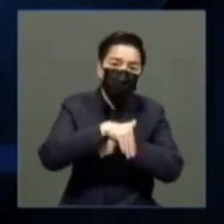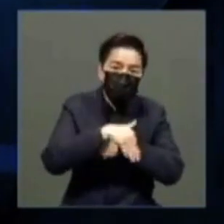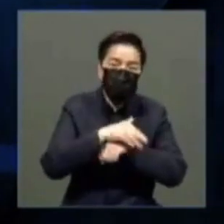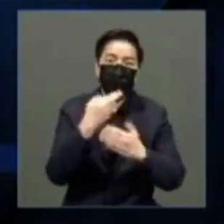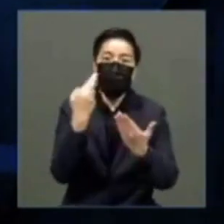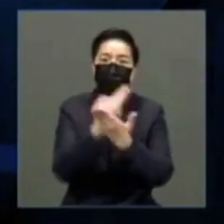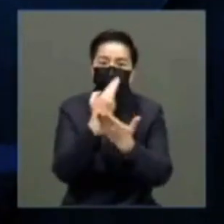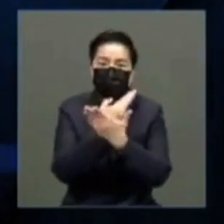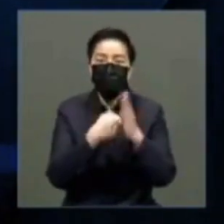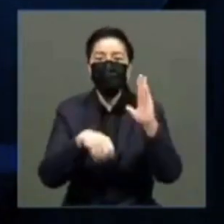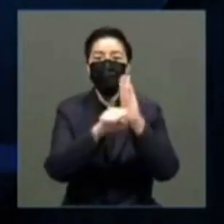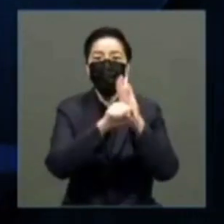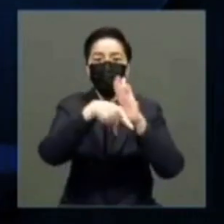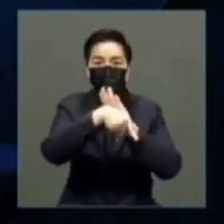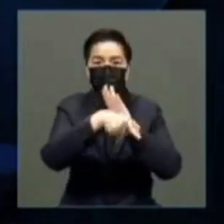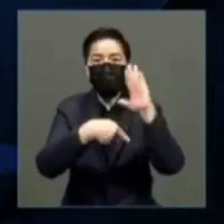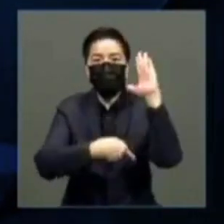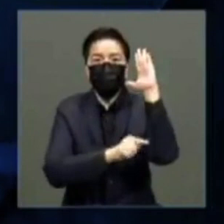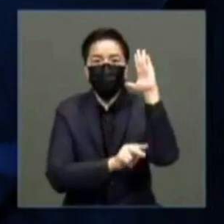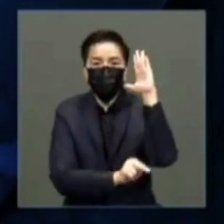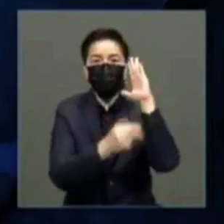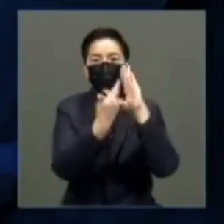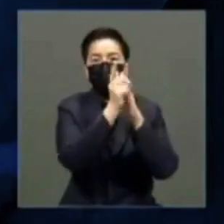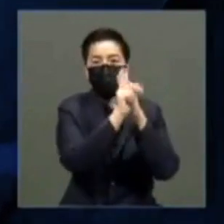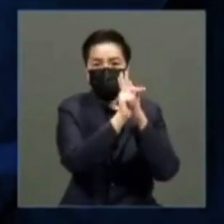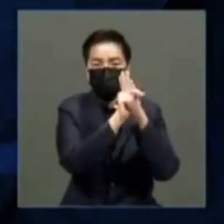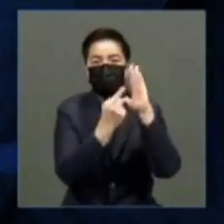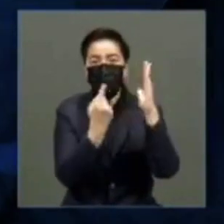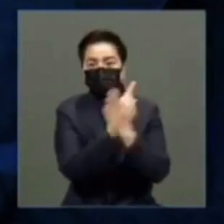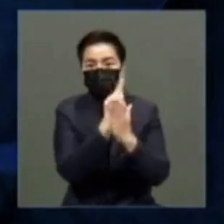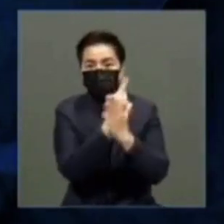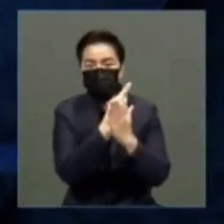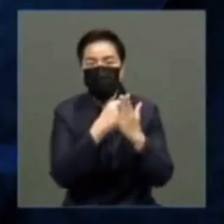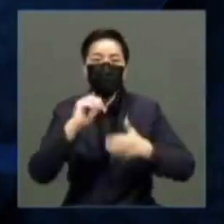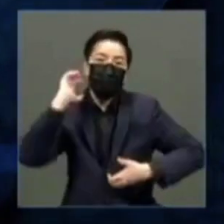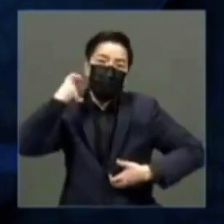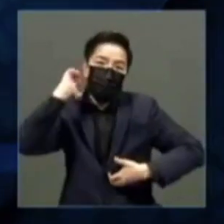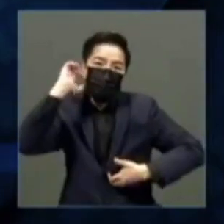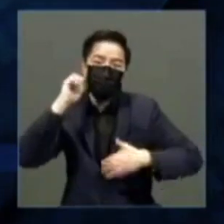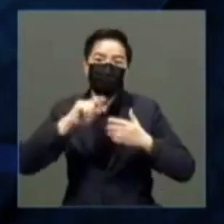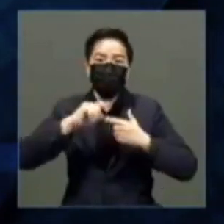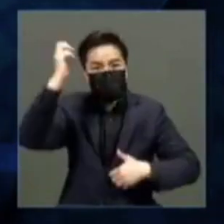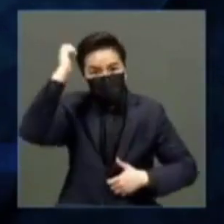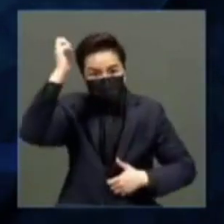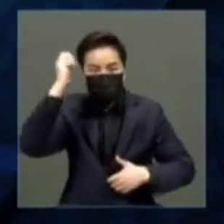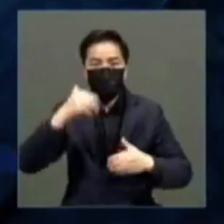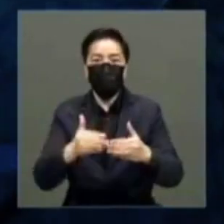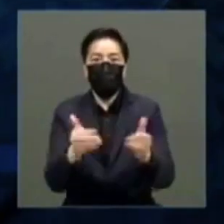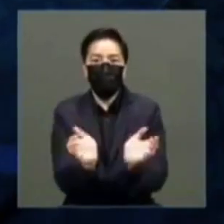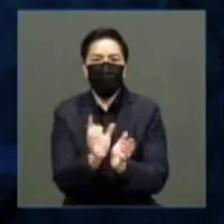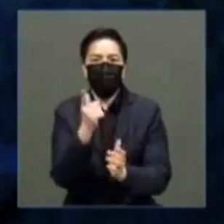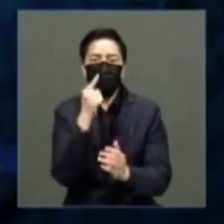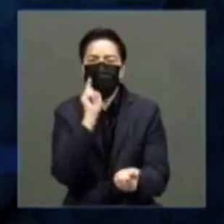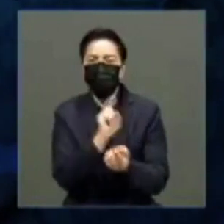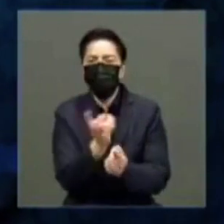ราชบุรีสุพรรณบุรีปัตตานีขอนแก่นกาญจนบุรีลพบุรีสระบุรีและอ่างทองนะคะ